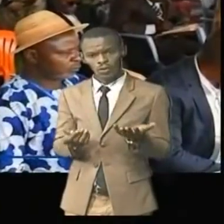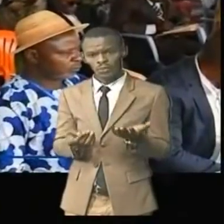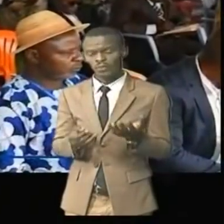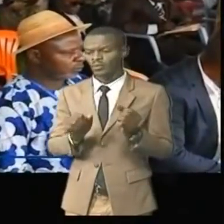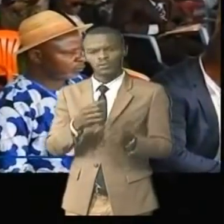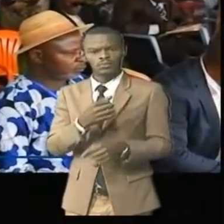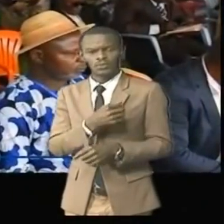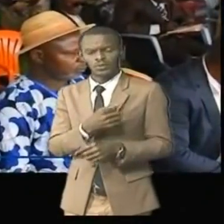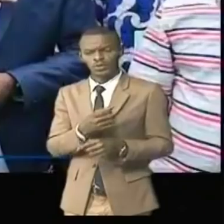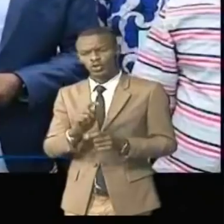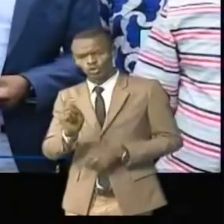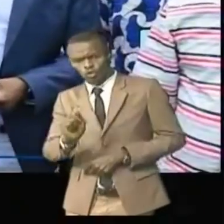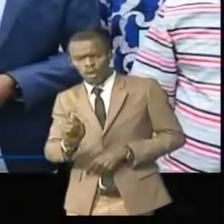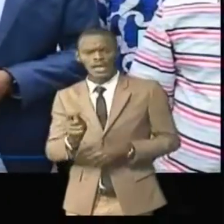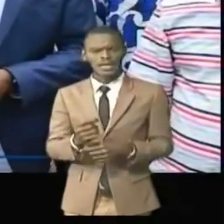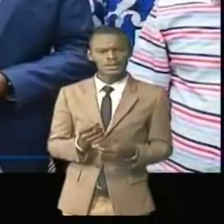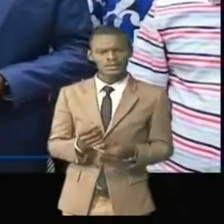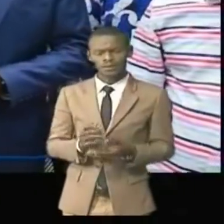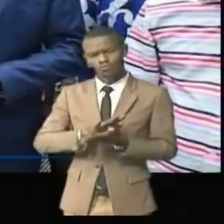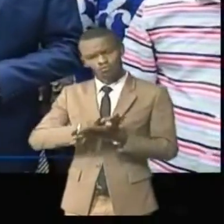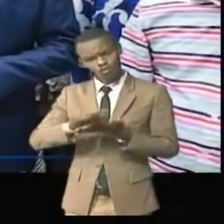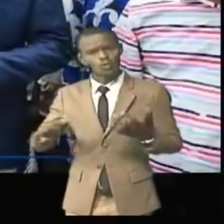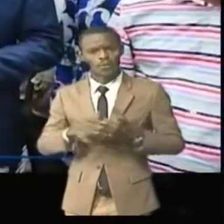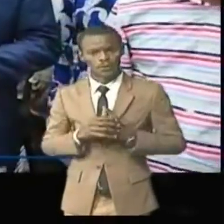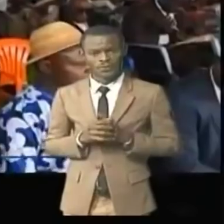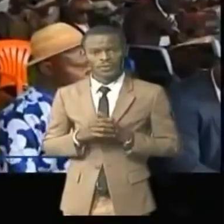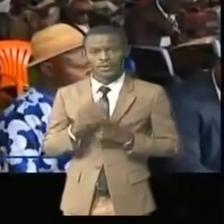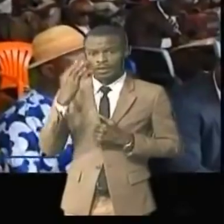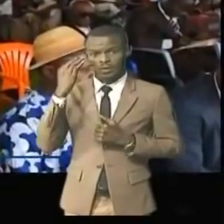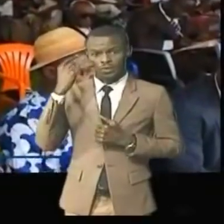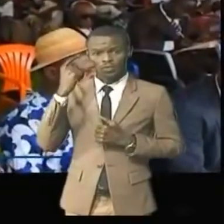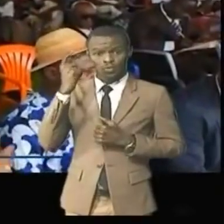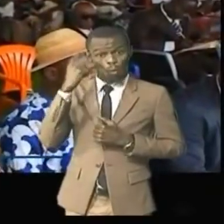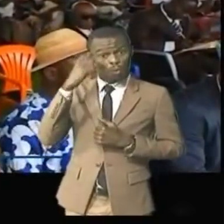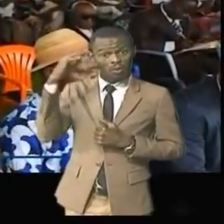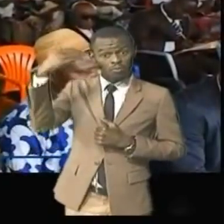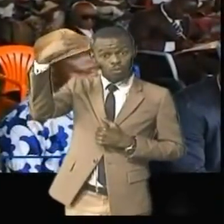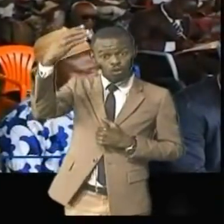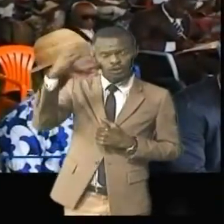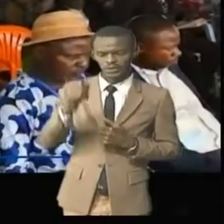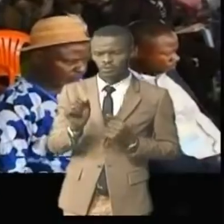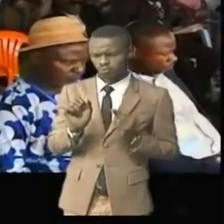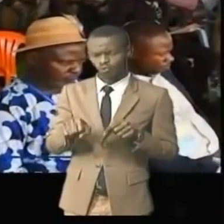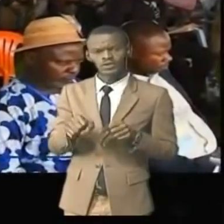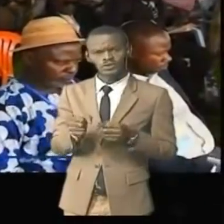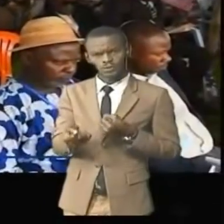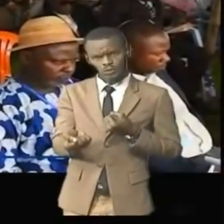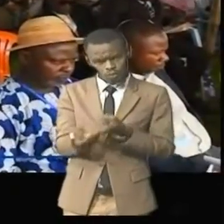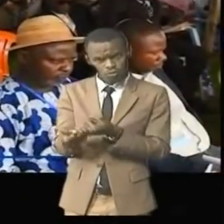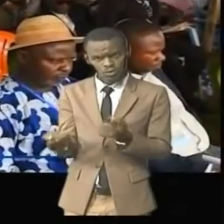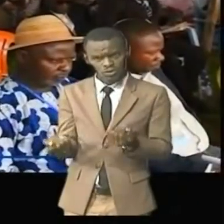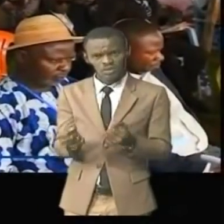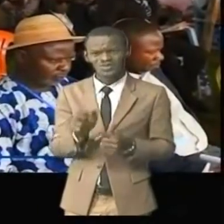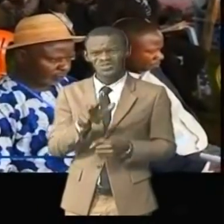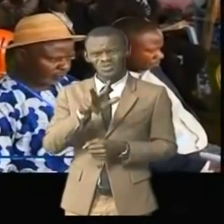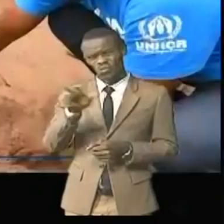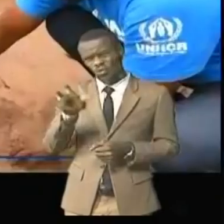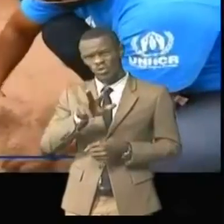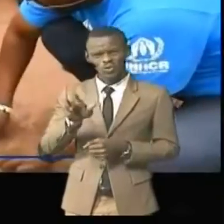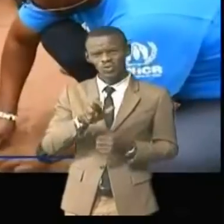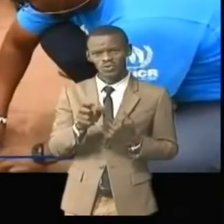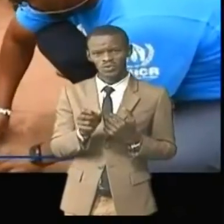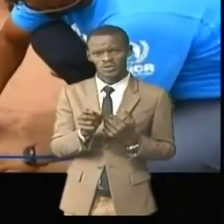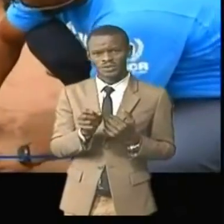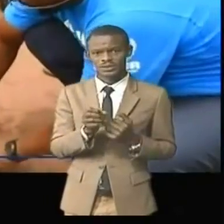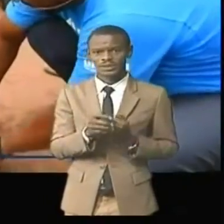de latrines. Et nous prévoyons en termes de perspective d'aménager 3 sources d'eau. Nous avons aussi